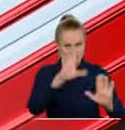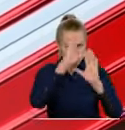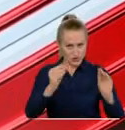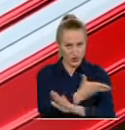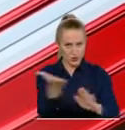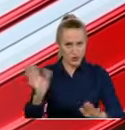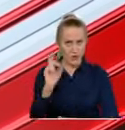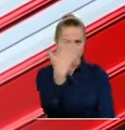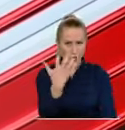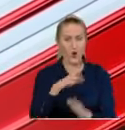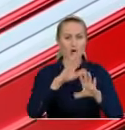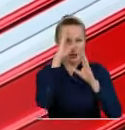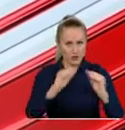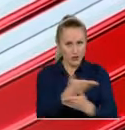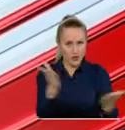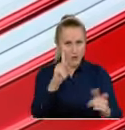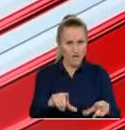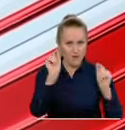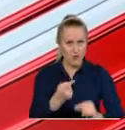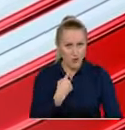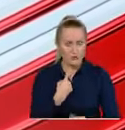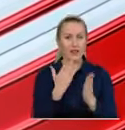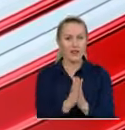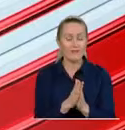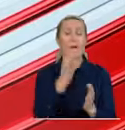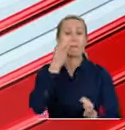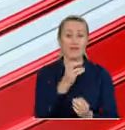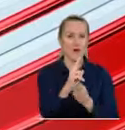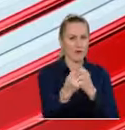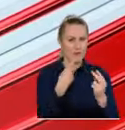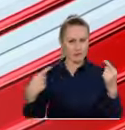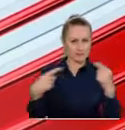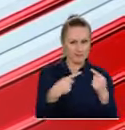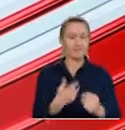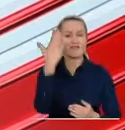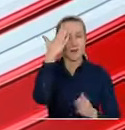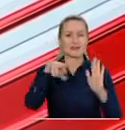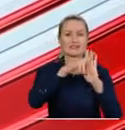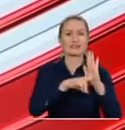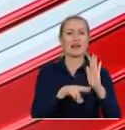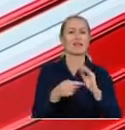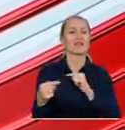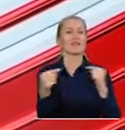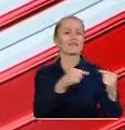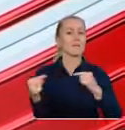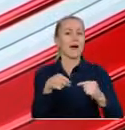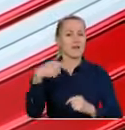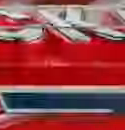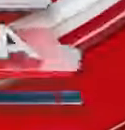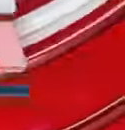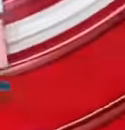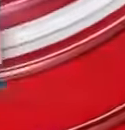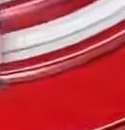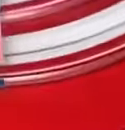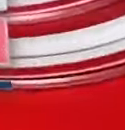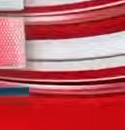szanujmy wyborców, dlatego odpowiadajmy na pytania. Znamy już zasady naszej debaty prezydenckiej, a zatem zaczynajmy.